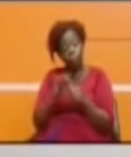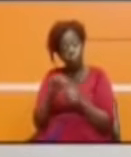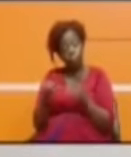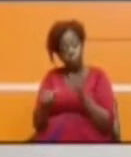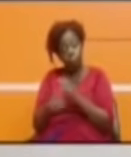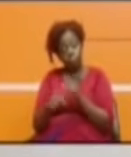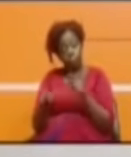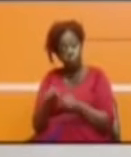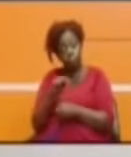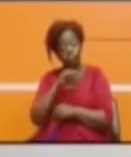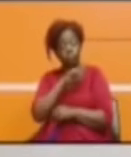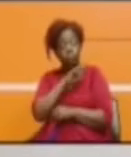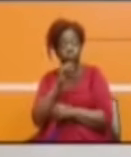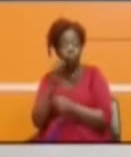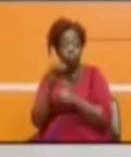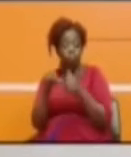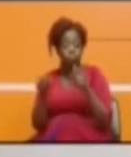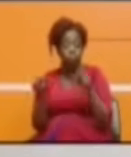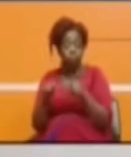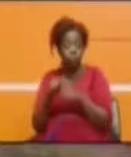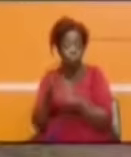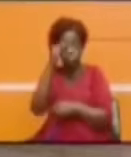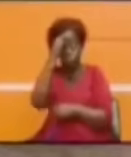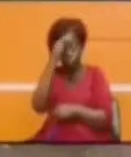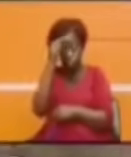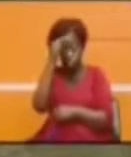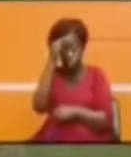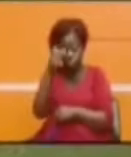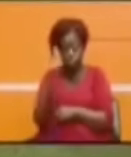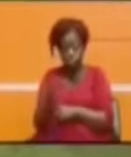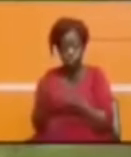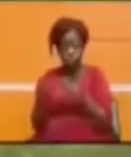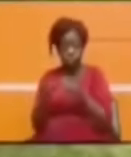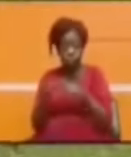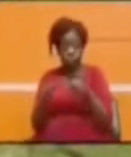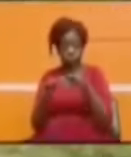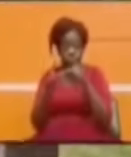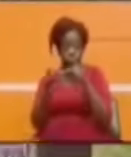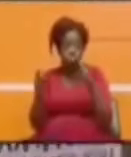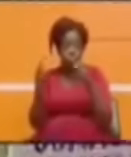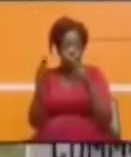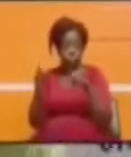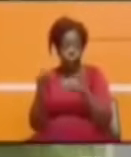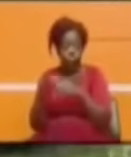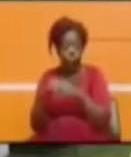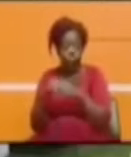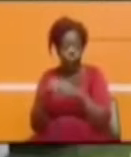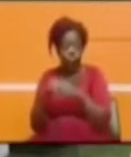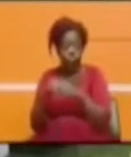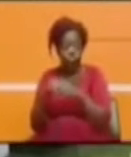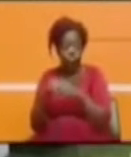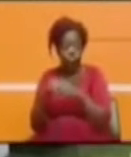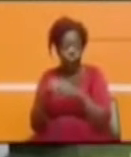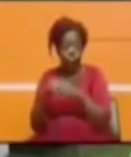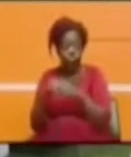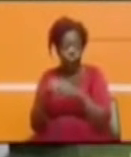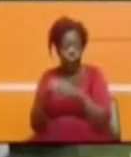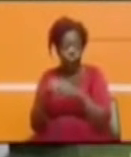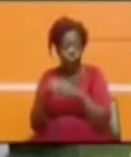ezaali zeemulukunyiza. Okusinziira ku bbaluwa eyawandiikibwa ofiisi ya Lamalo ng'ennaku z'omwezi 17 omwezi oguwedde